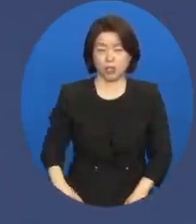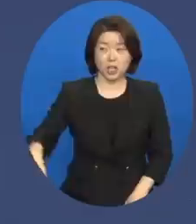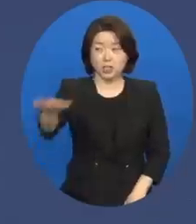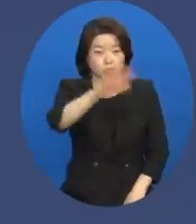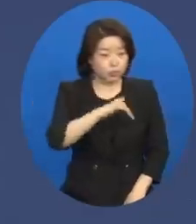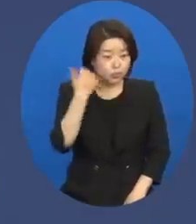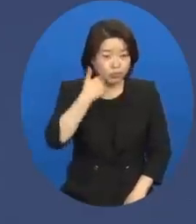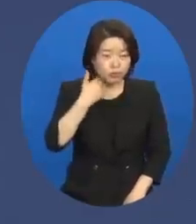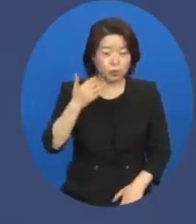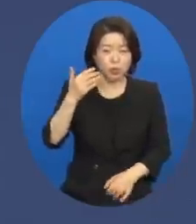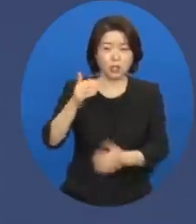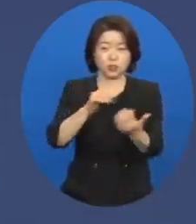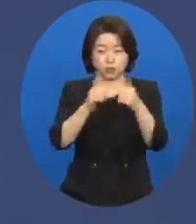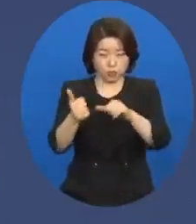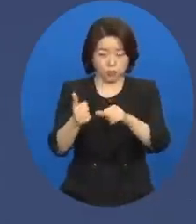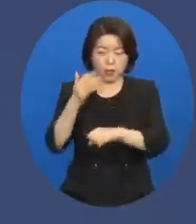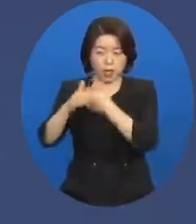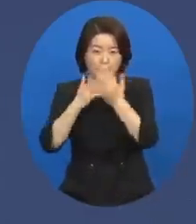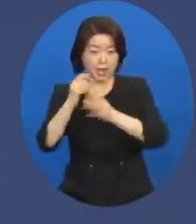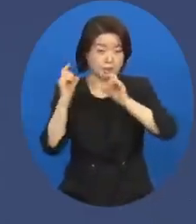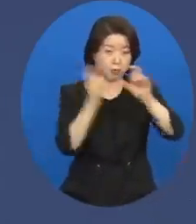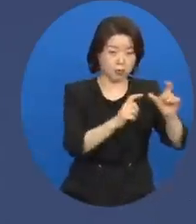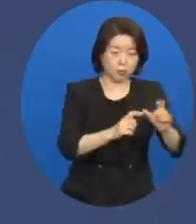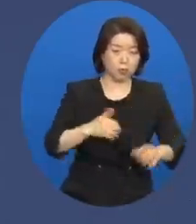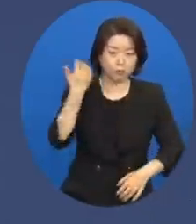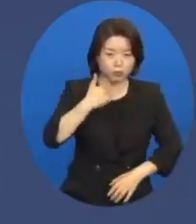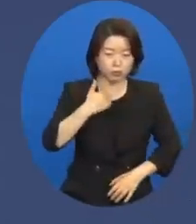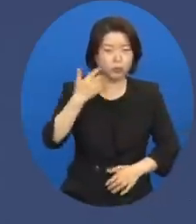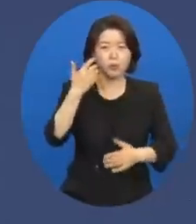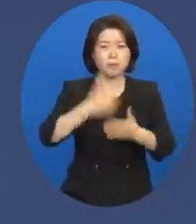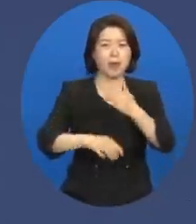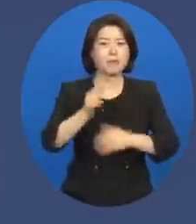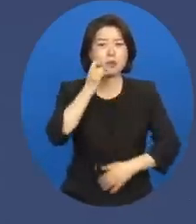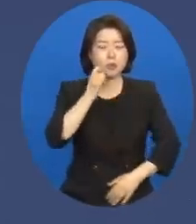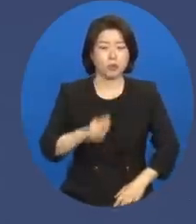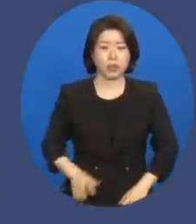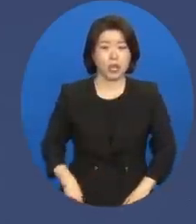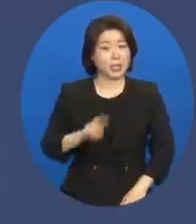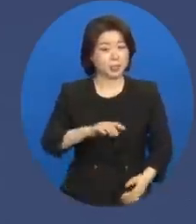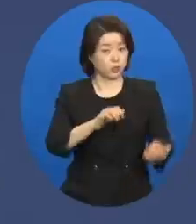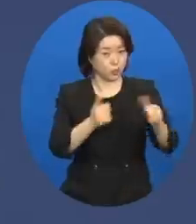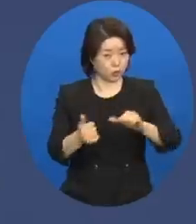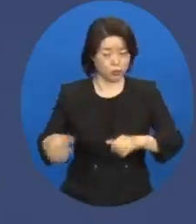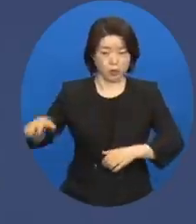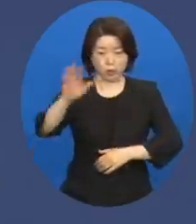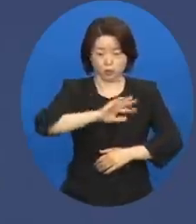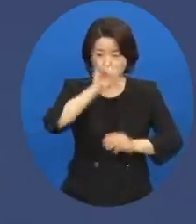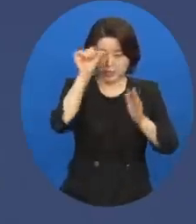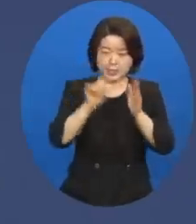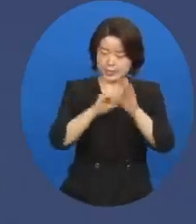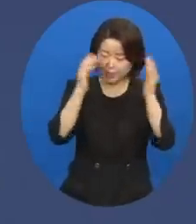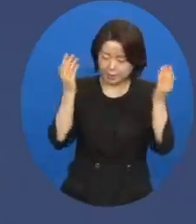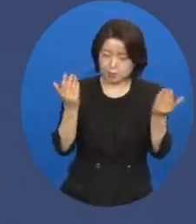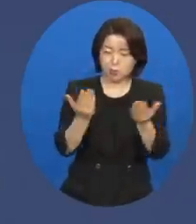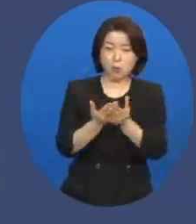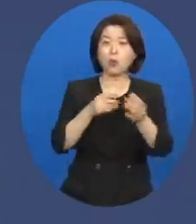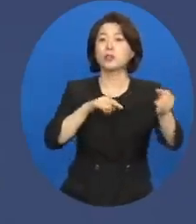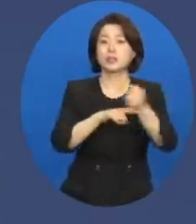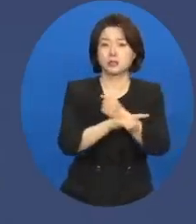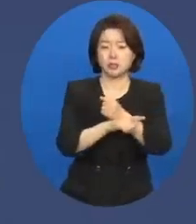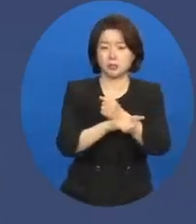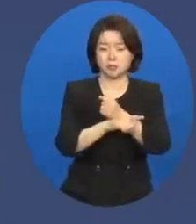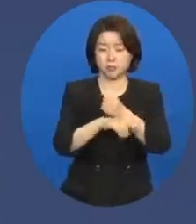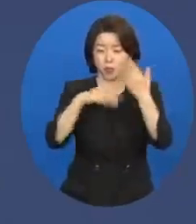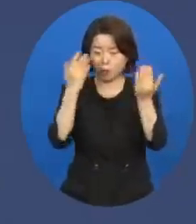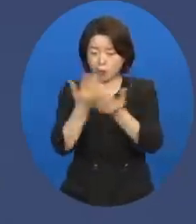하는 이 하나님의 선고는 아무도 피해갈 수 없습니다. 그런데 그 죽음은 우리 인생의 모든 의미를 다